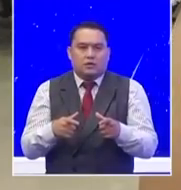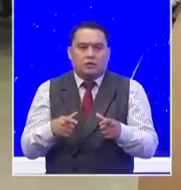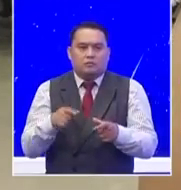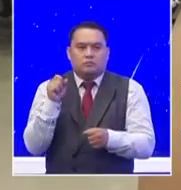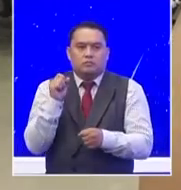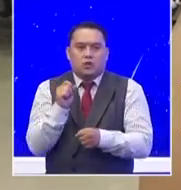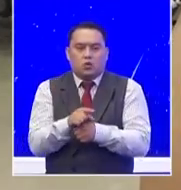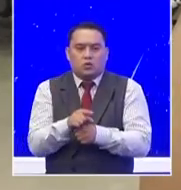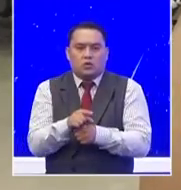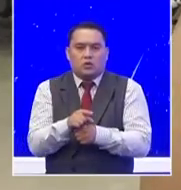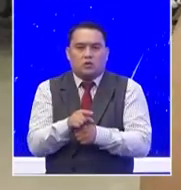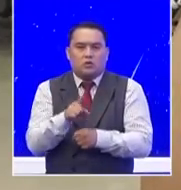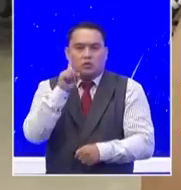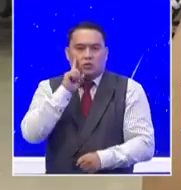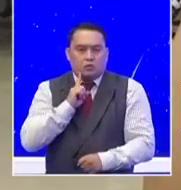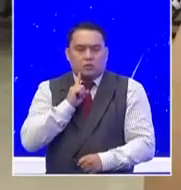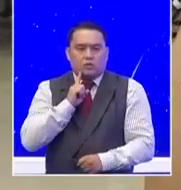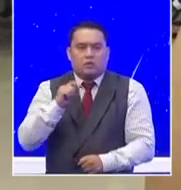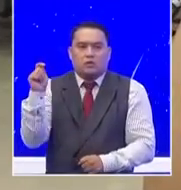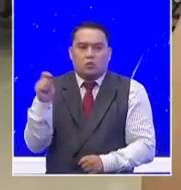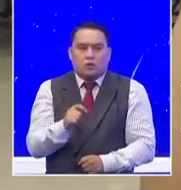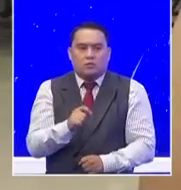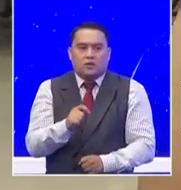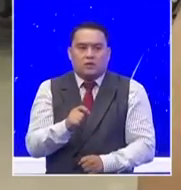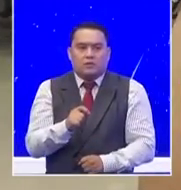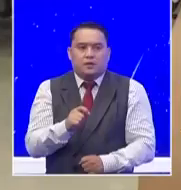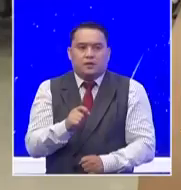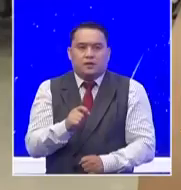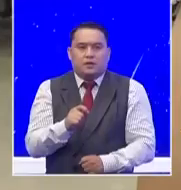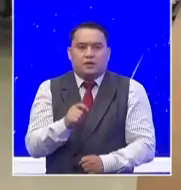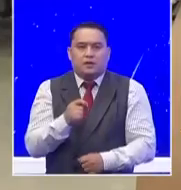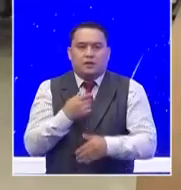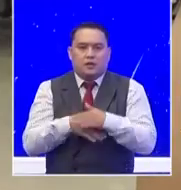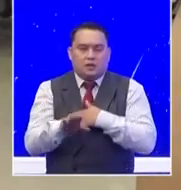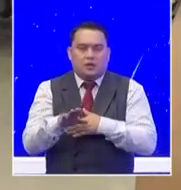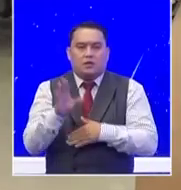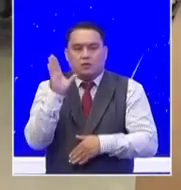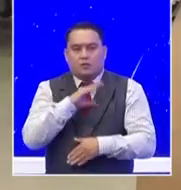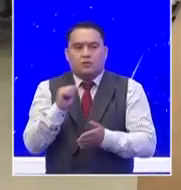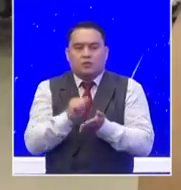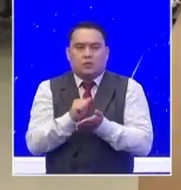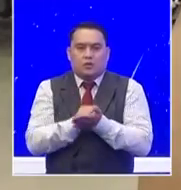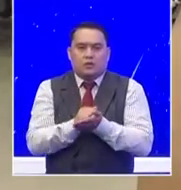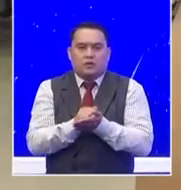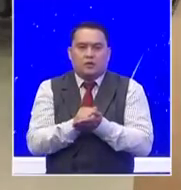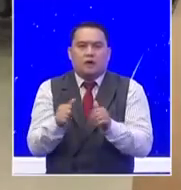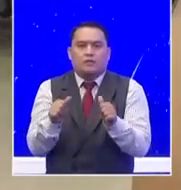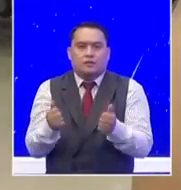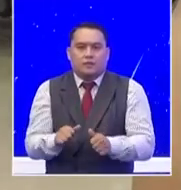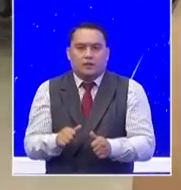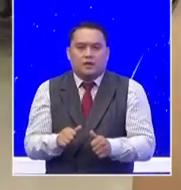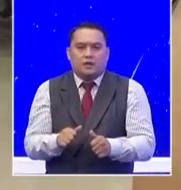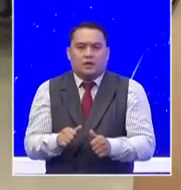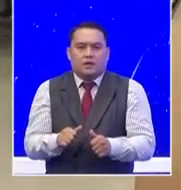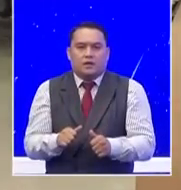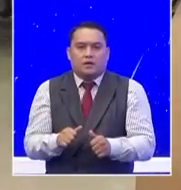деген нәрсе өте жақсы екен, уақытымен келіп, уақытында өзіңнің құжатыңды рәсімдеп